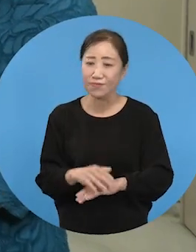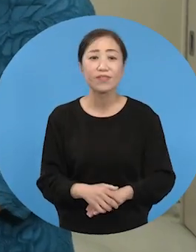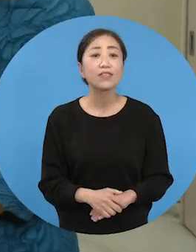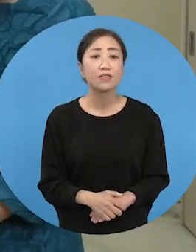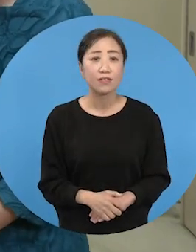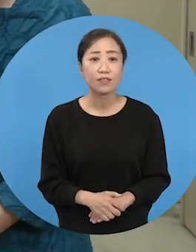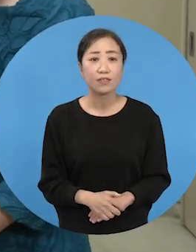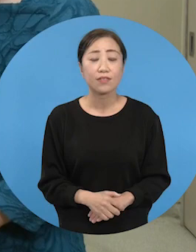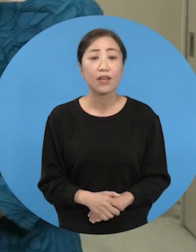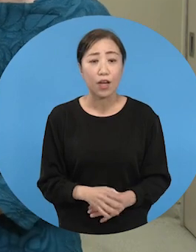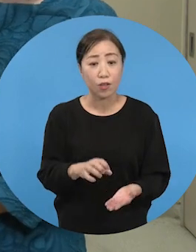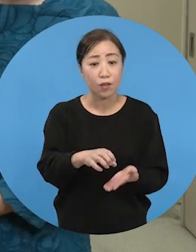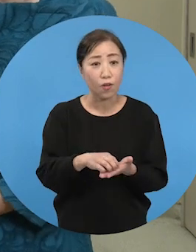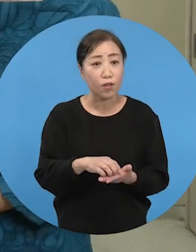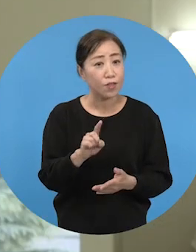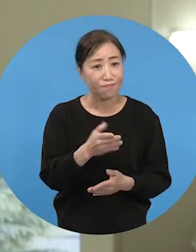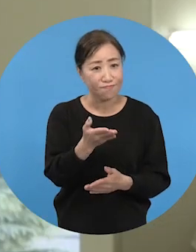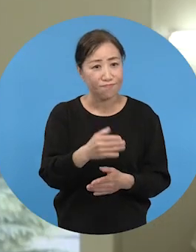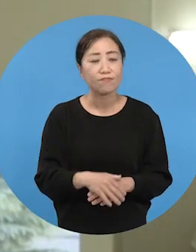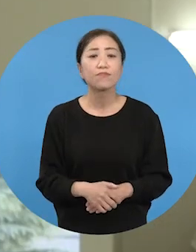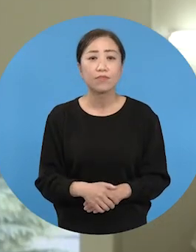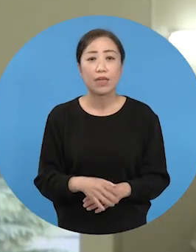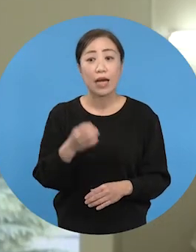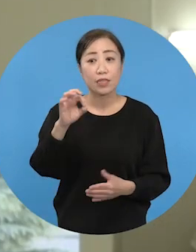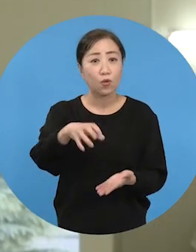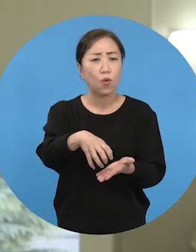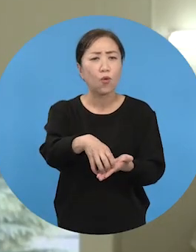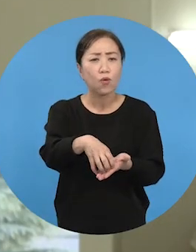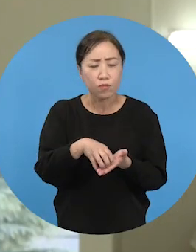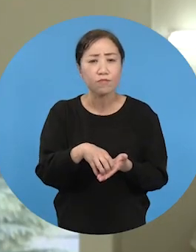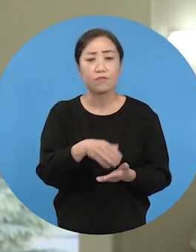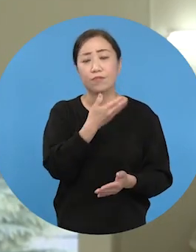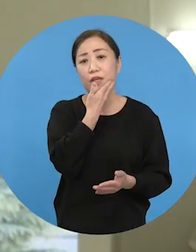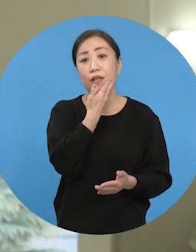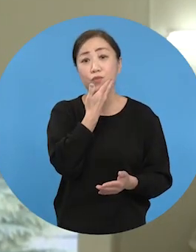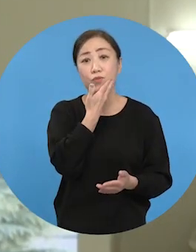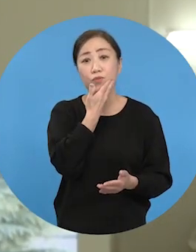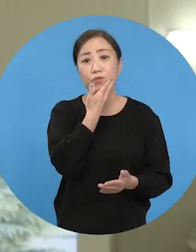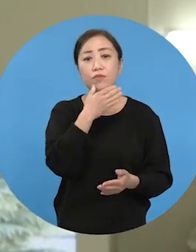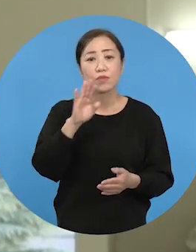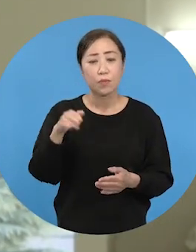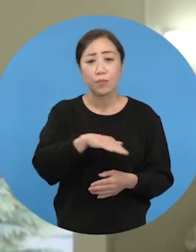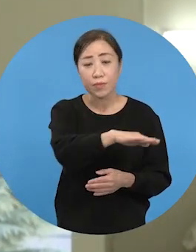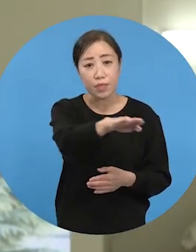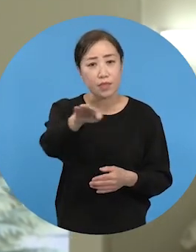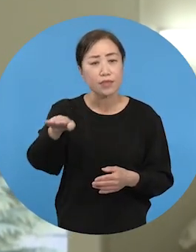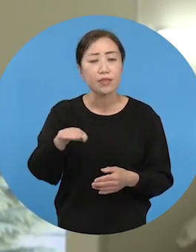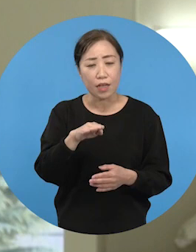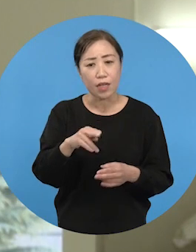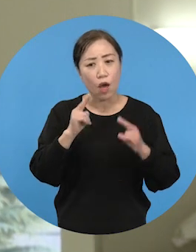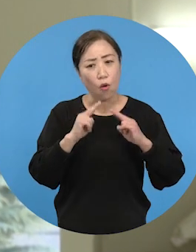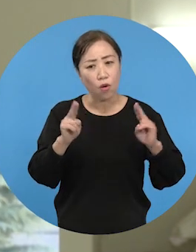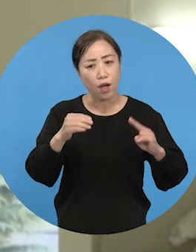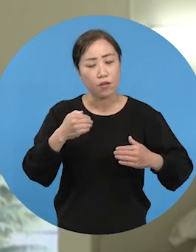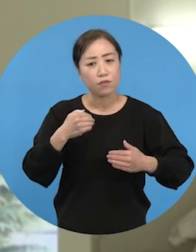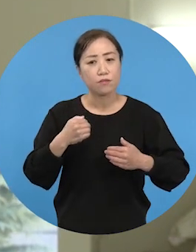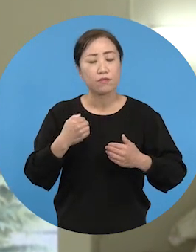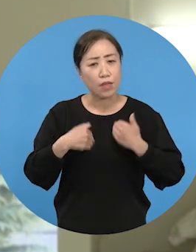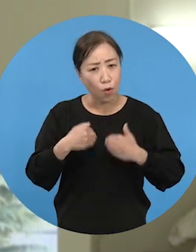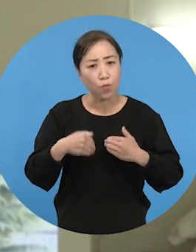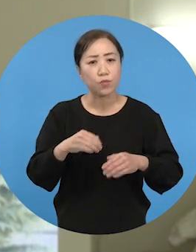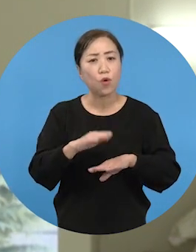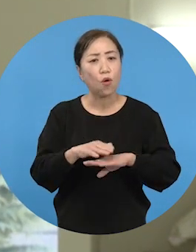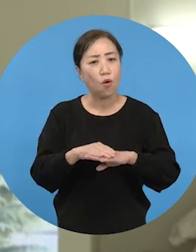しての感想をお願いできますか。 賞も大事ですけど、こうみんなでこう音楽を楽しむっていうこと